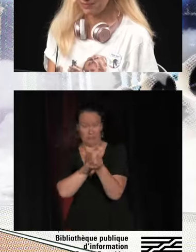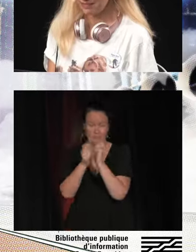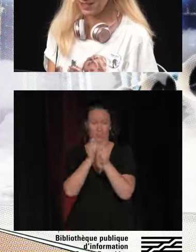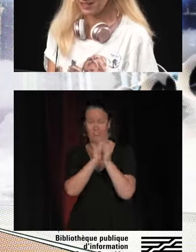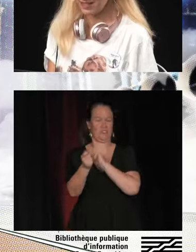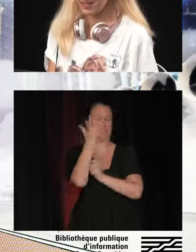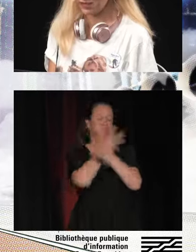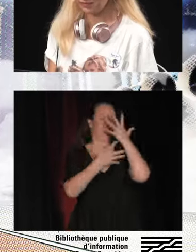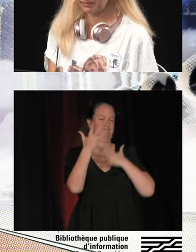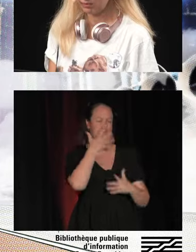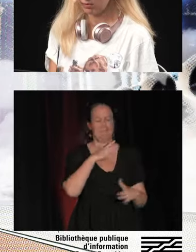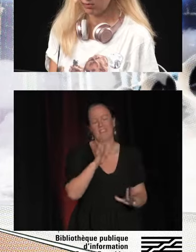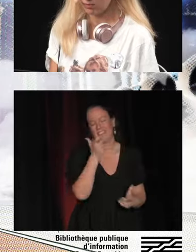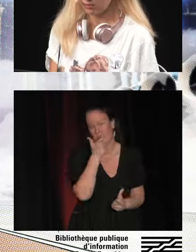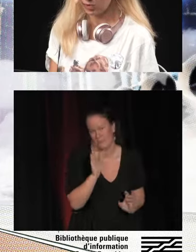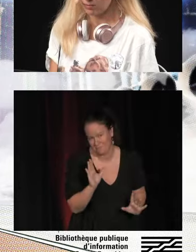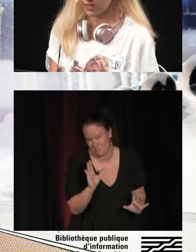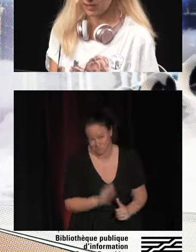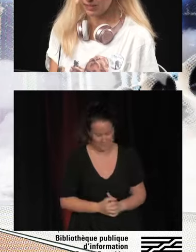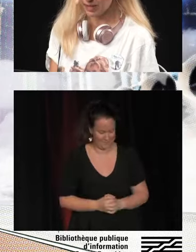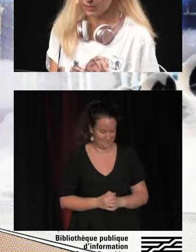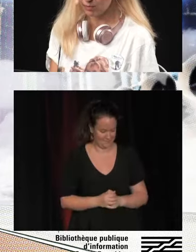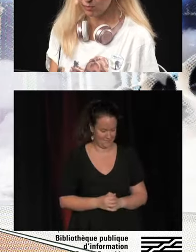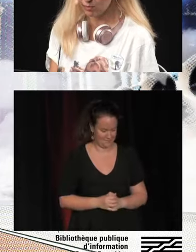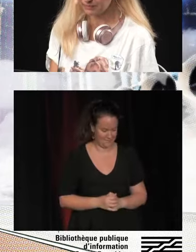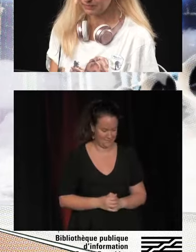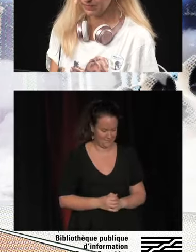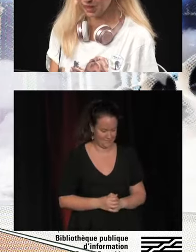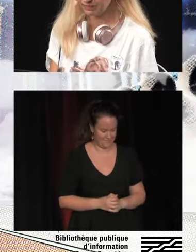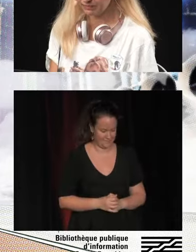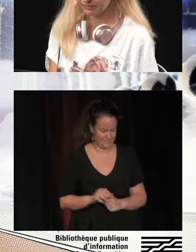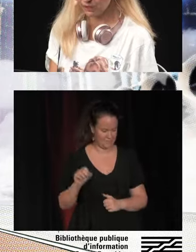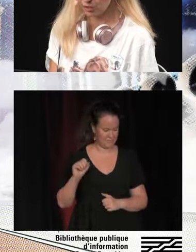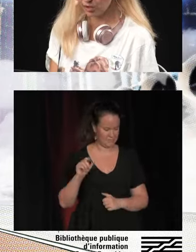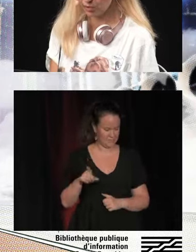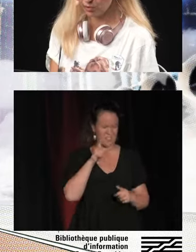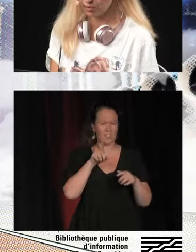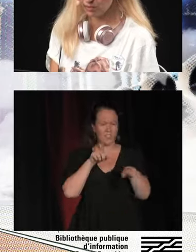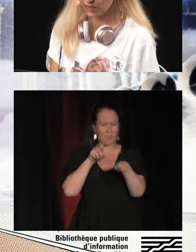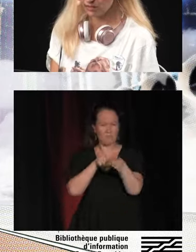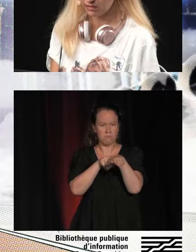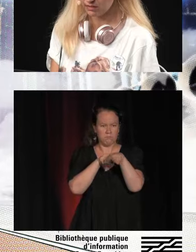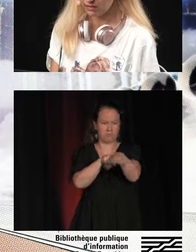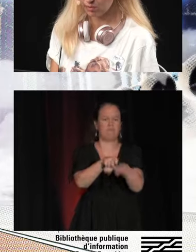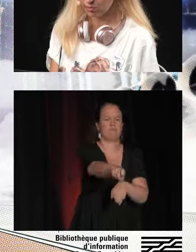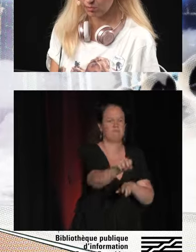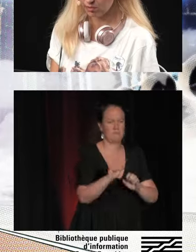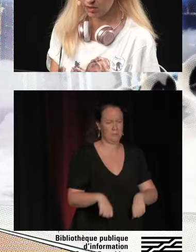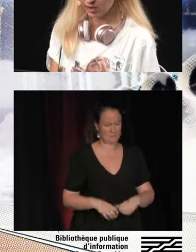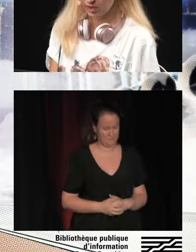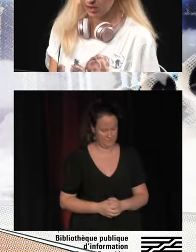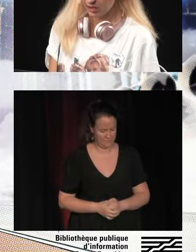prévu, mais c'est rigolo. Bougez-vous, ça s'appelle un pipe boost. Voilà. Tu cognes le boost et.